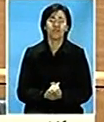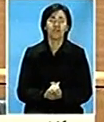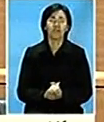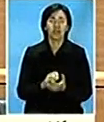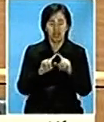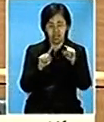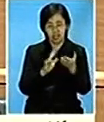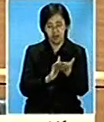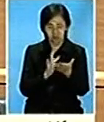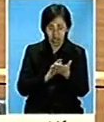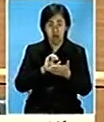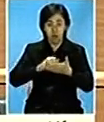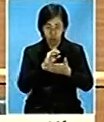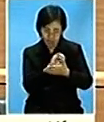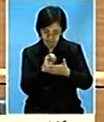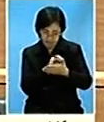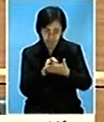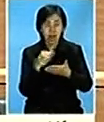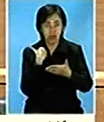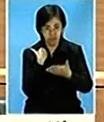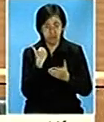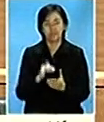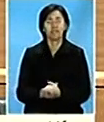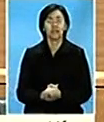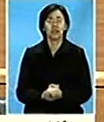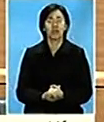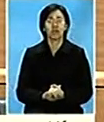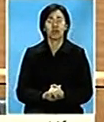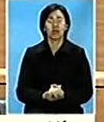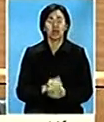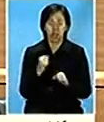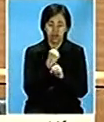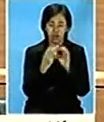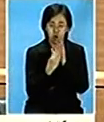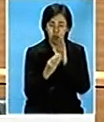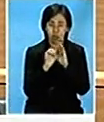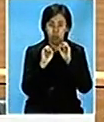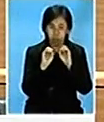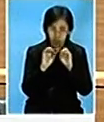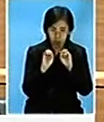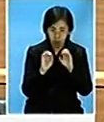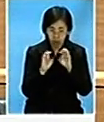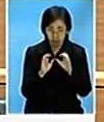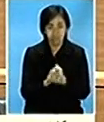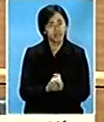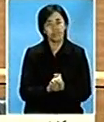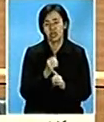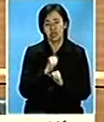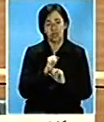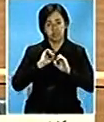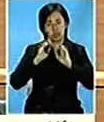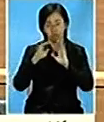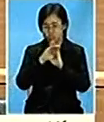างแต่งบประมาณในการผลิตในการฝึกอบรมครูเนี่ยนะครับไม่ได้แยกแยะออกมาชัดเจน